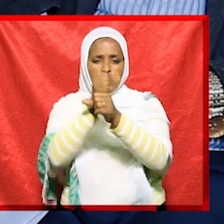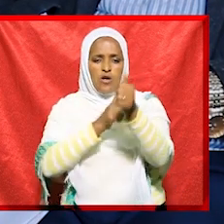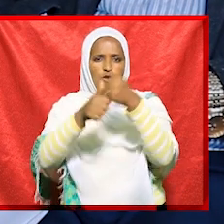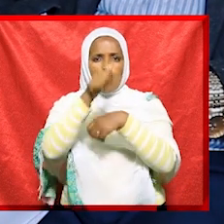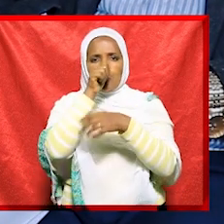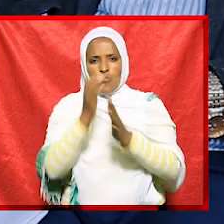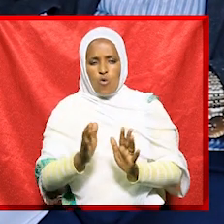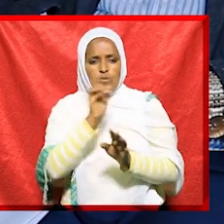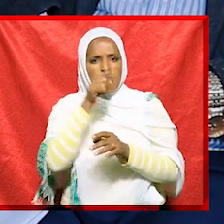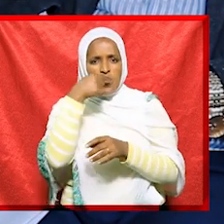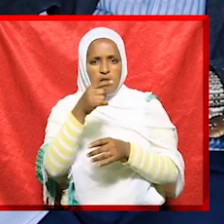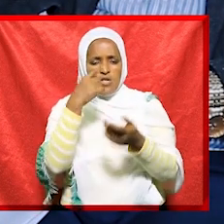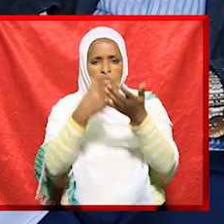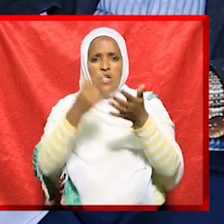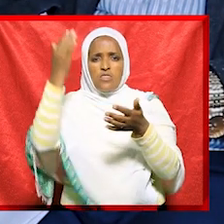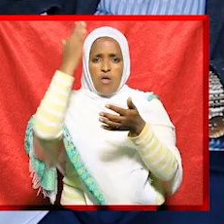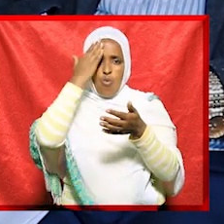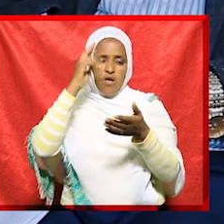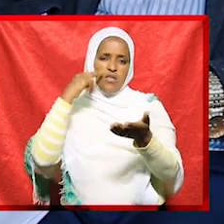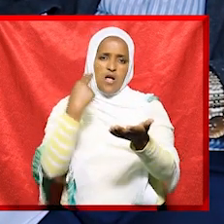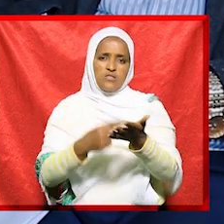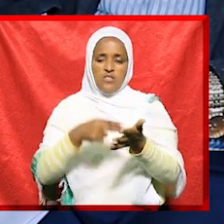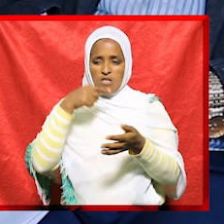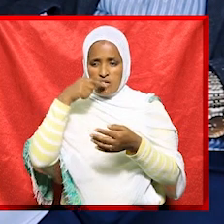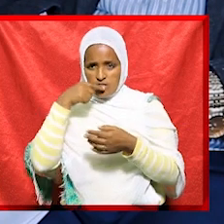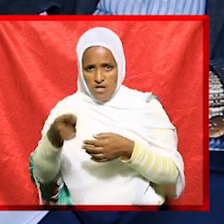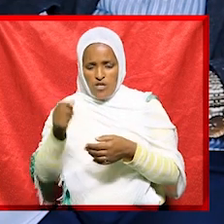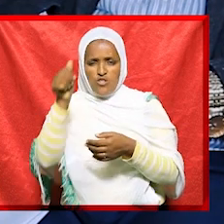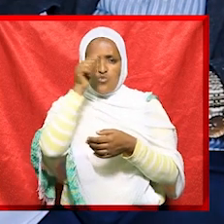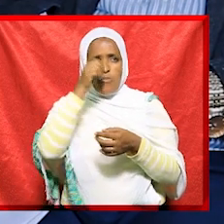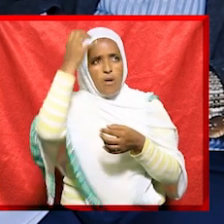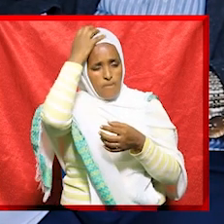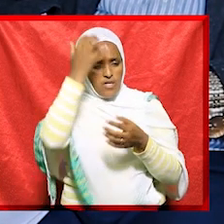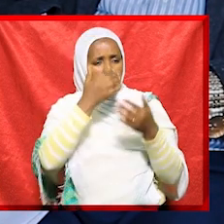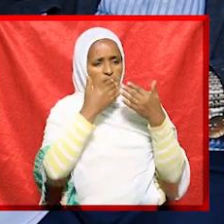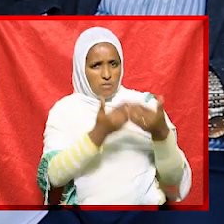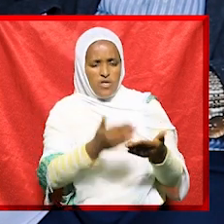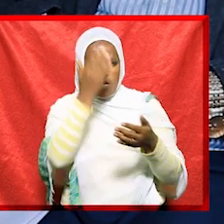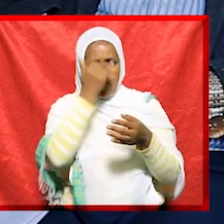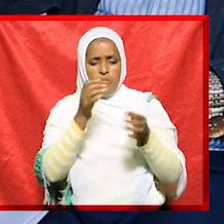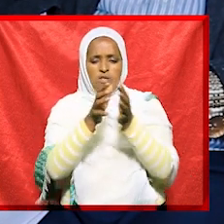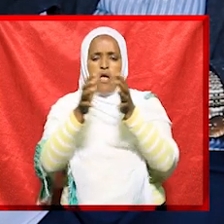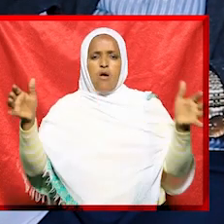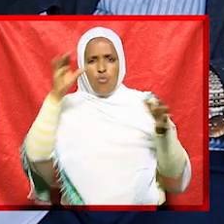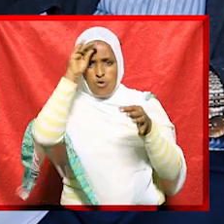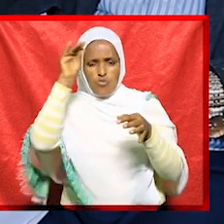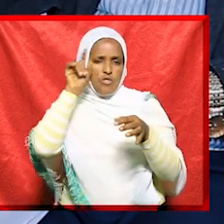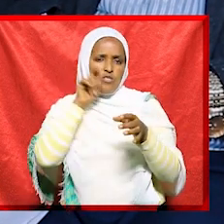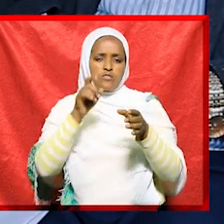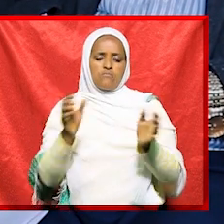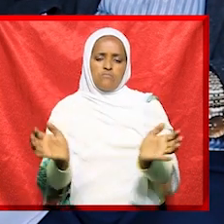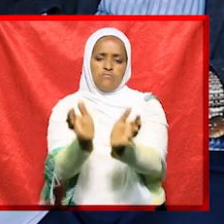ቀድሞ ኢትዮጵያዊ ነው እና ምን አለ ለዛ ታዋቂ ጋዜጠኛ ሲናገር፣ የኢትዮጵያን መንግስት እናመሰግናለን ለምን እንድንስፋፋ